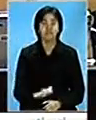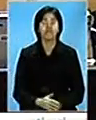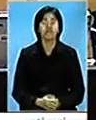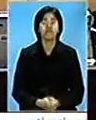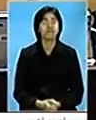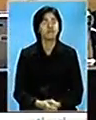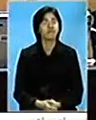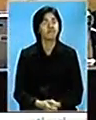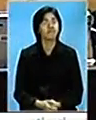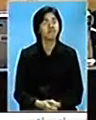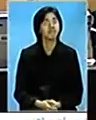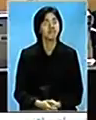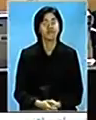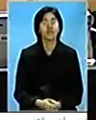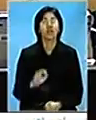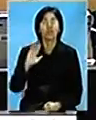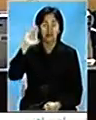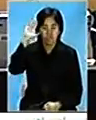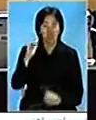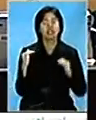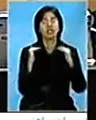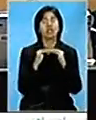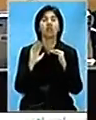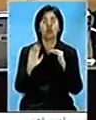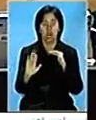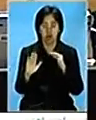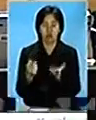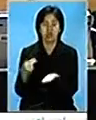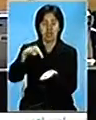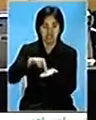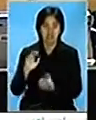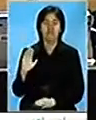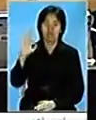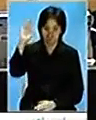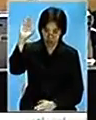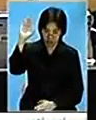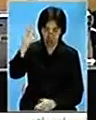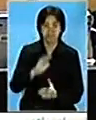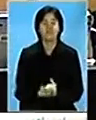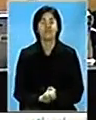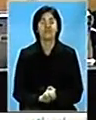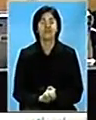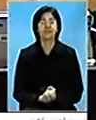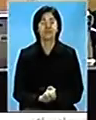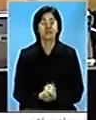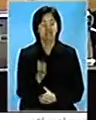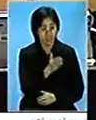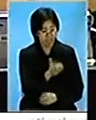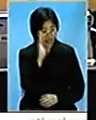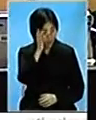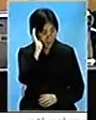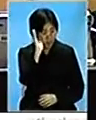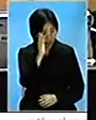เมื่อกี้ท่านผู้ประท้วงเนี่ยเขาใช้สิทธิ์ยืนขึ้นประท้วงท่านในฐานะผู้อภิปร